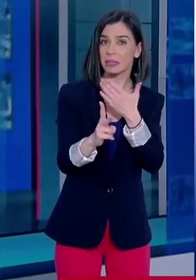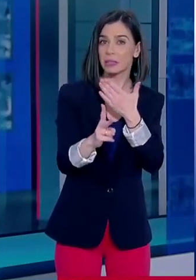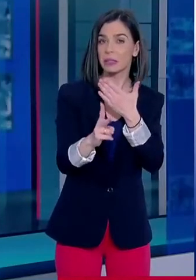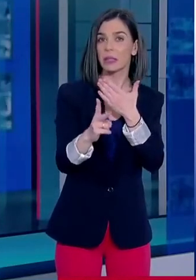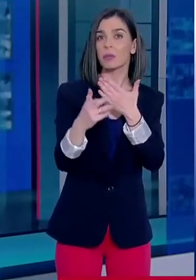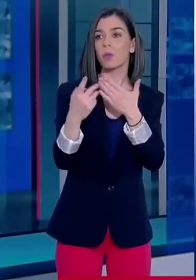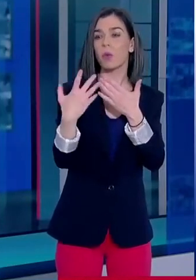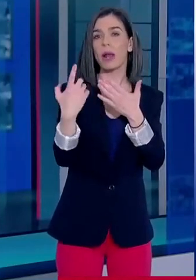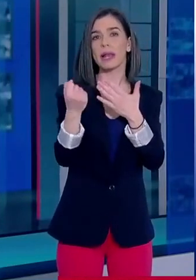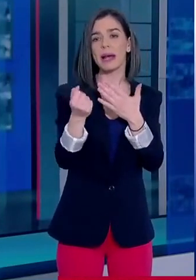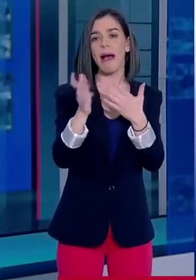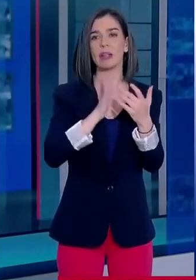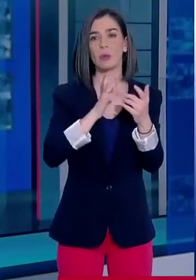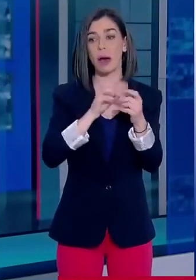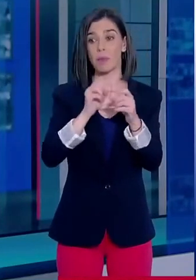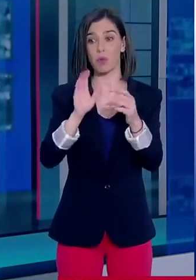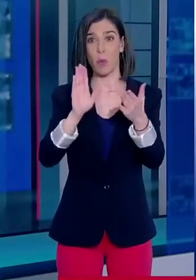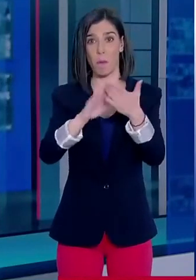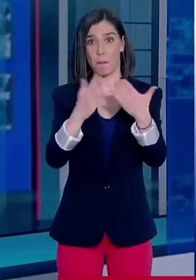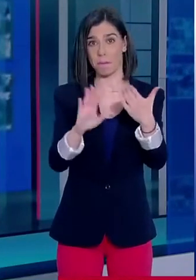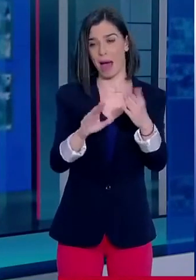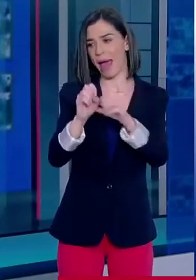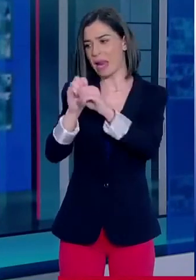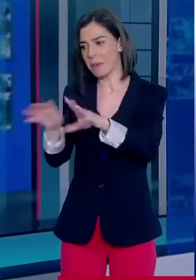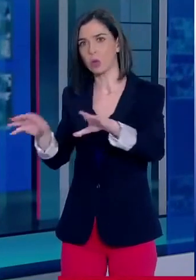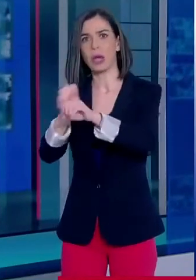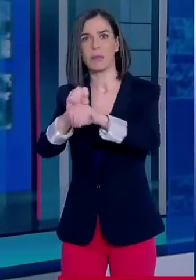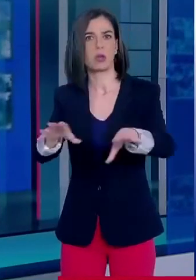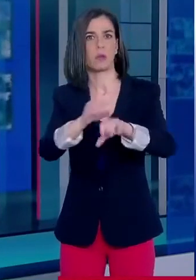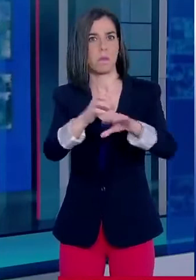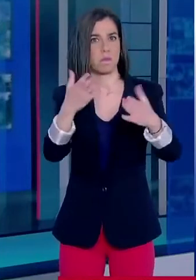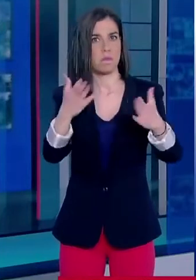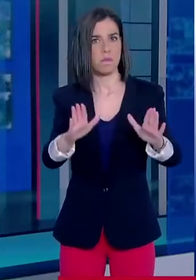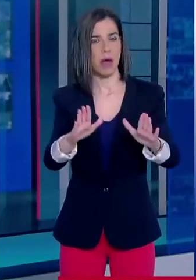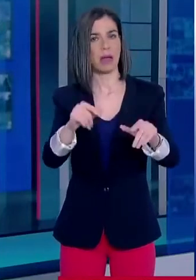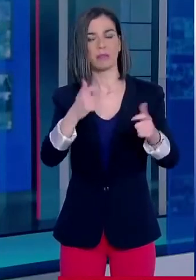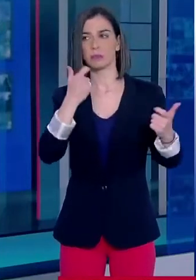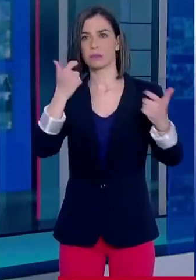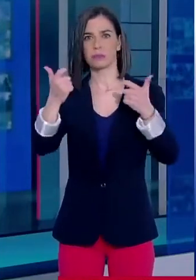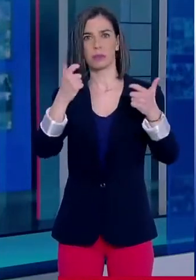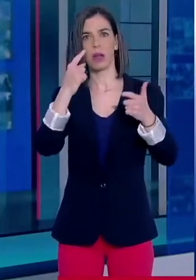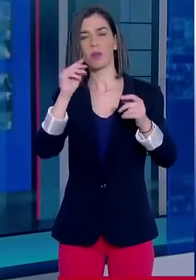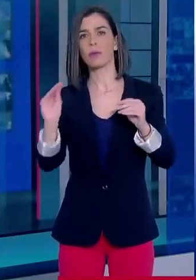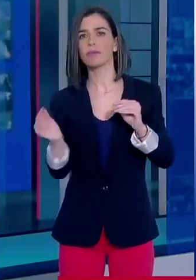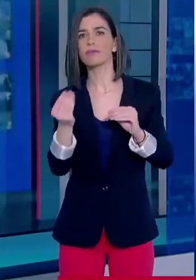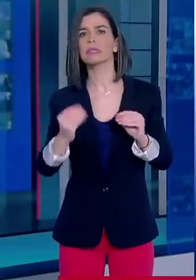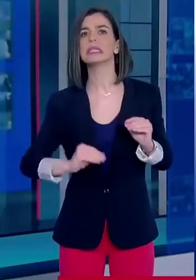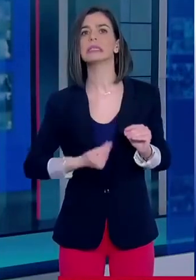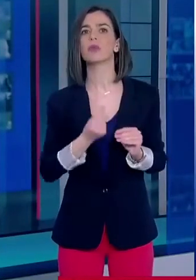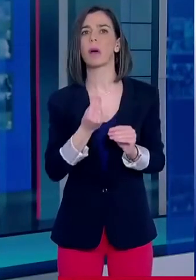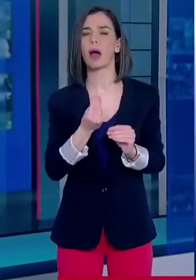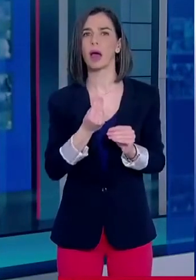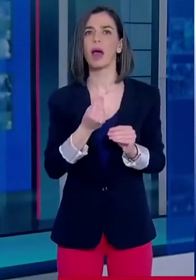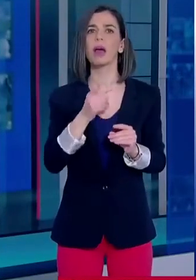υπήρξε μερική έκθεση ενημερώθηκαν και είναι σε επαγρύπνηση για τυχόν εμφάνιση συμπτωμάτων ώστε να